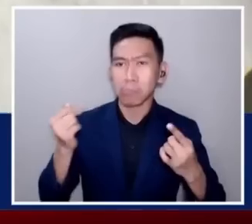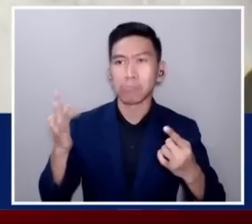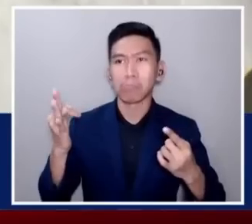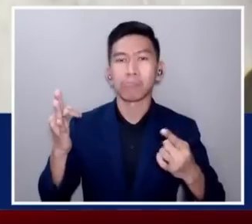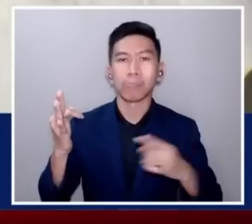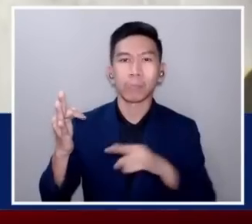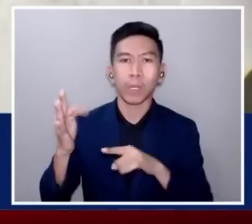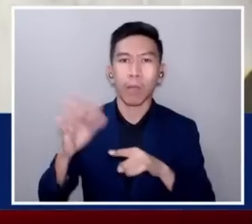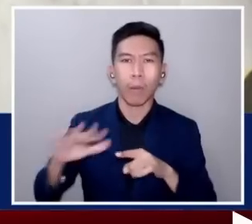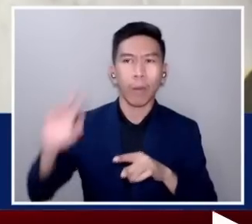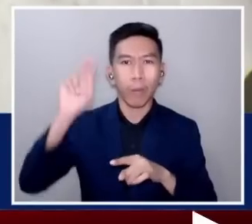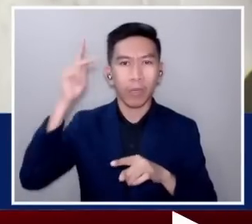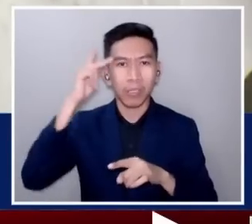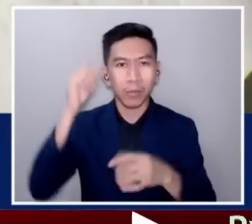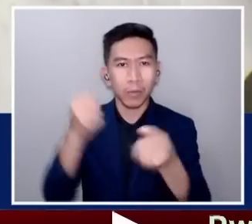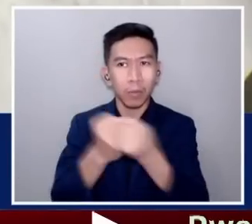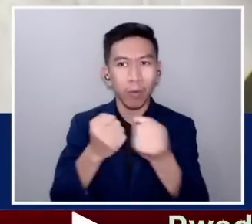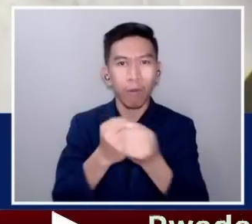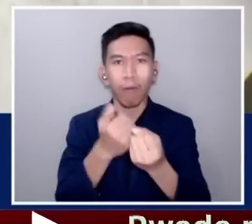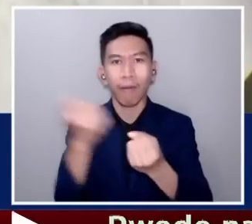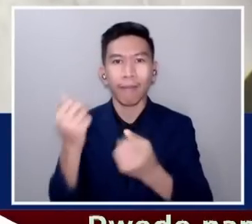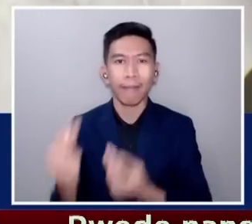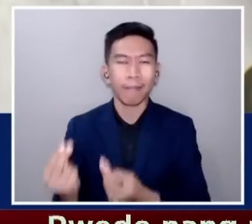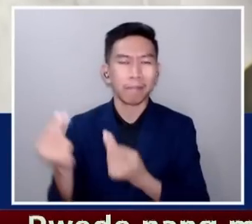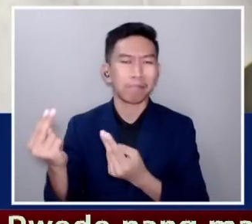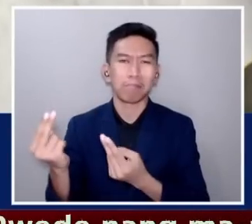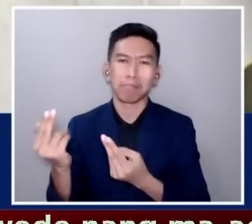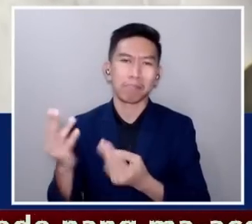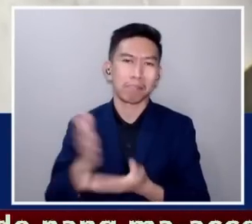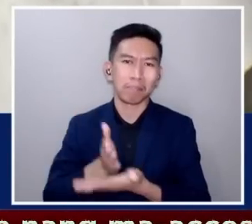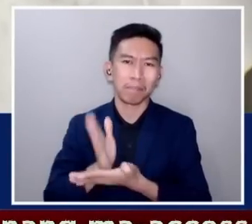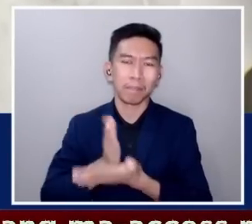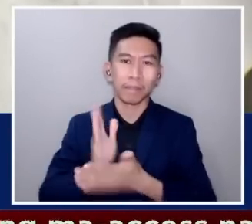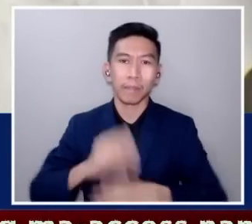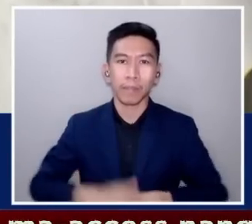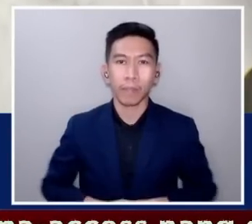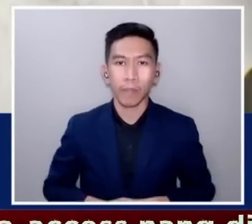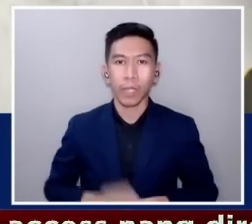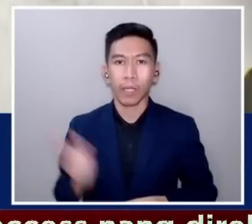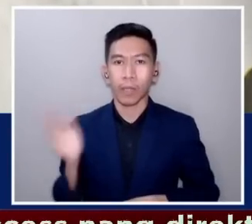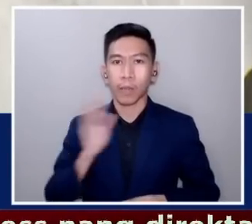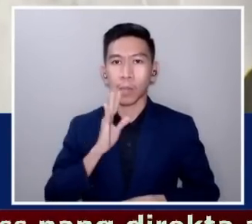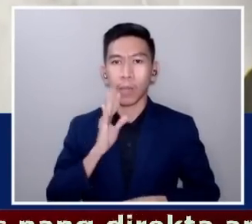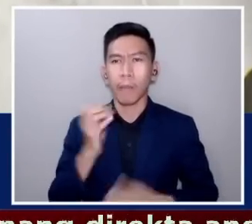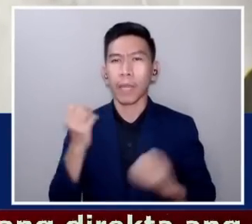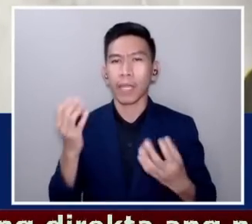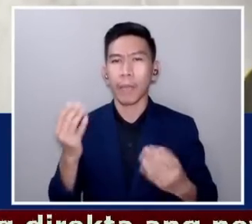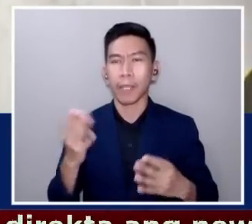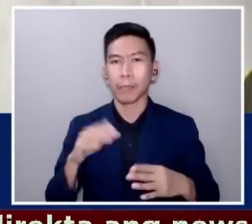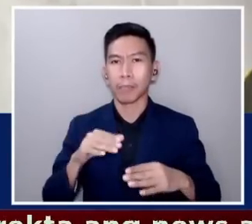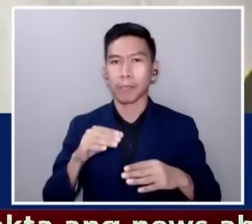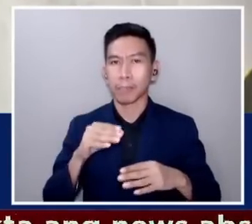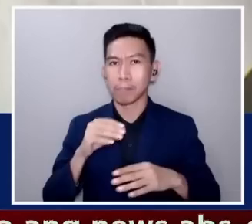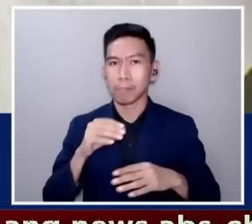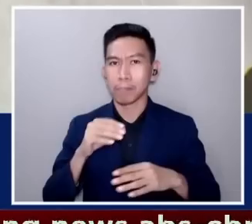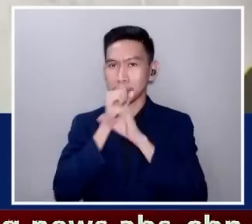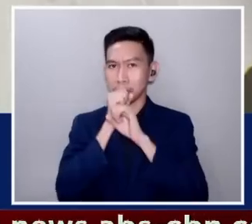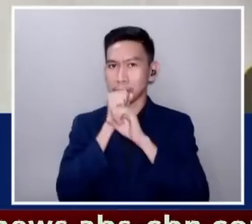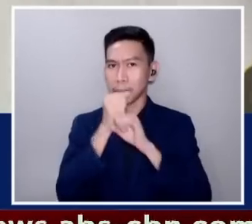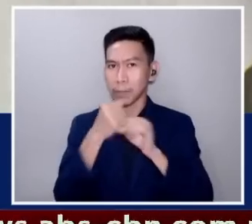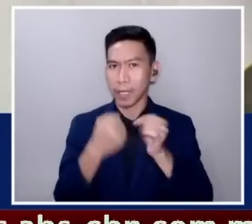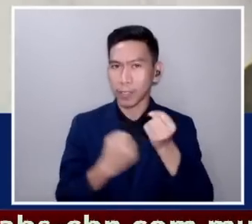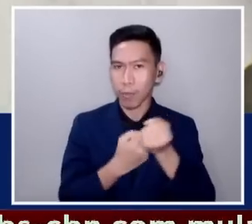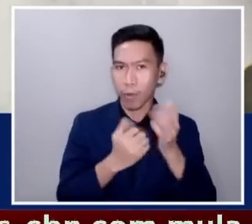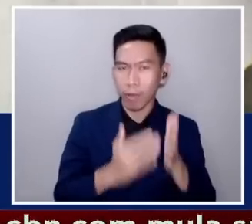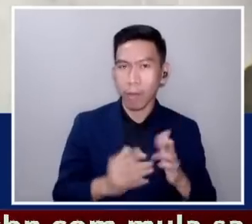politiko. Napakarami po natin, mga silent supporters, ang sabi nila, magugulat sila pagdating ng Mayo